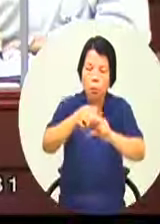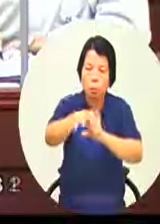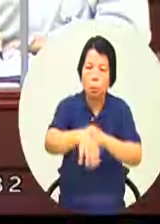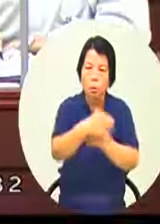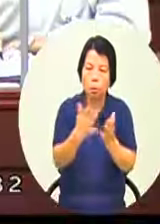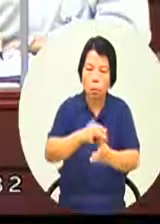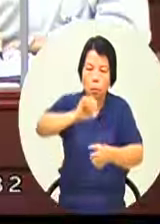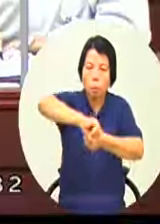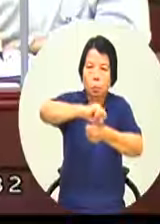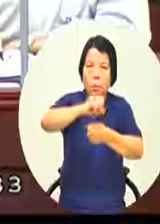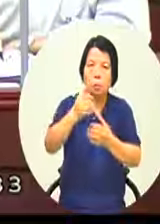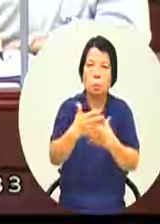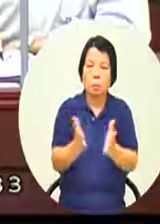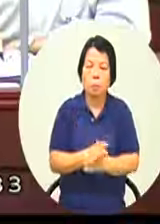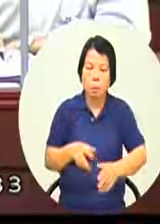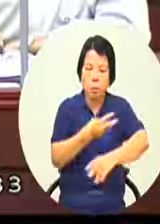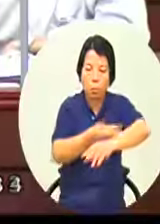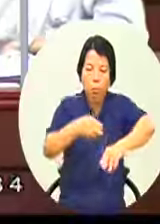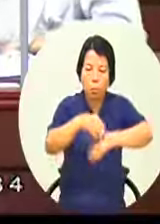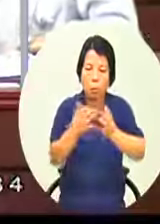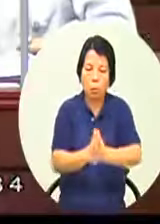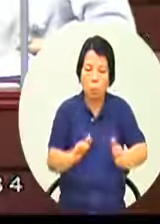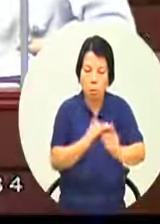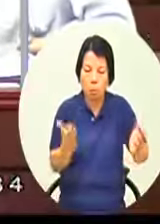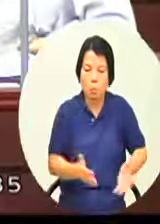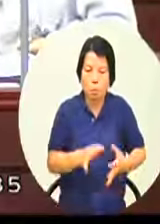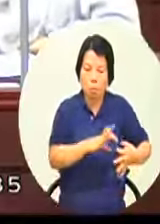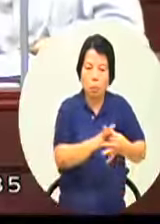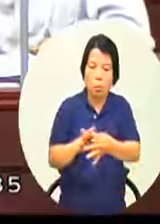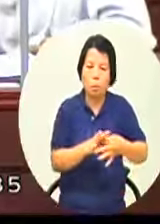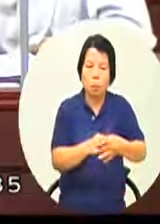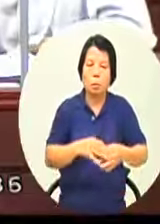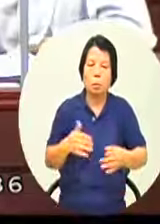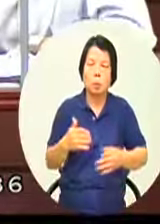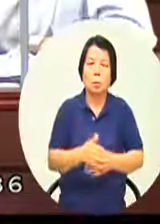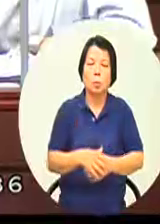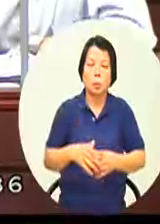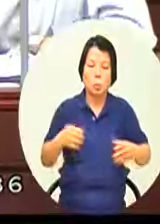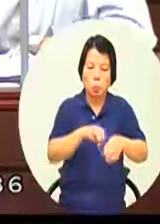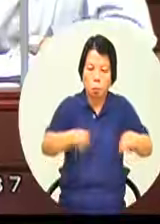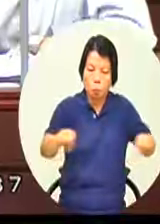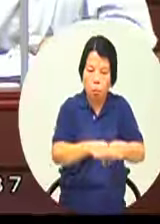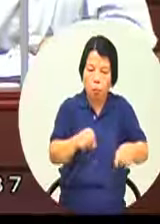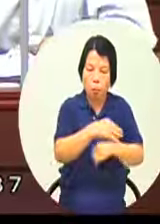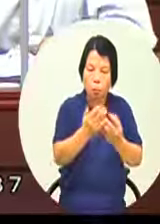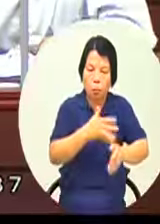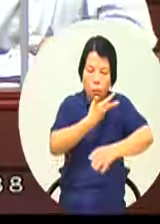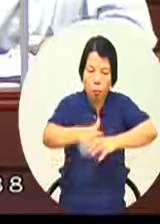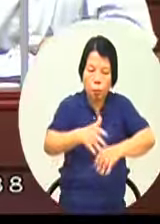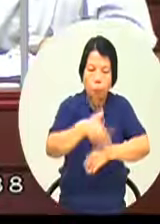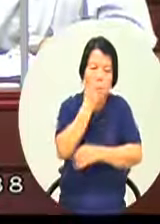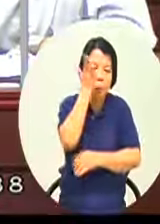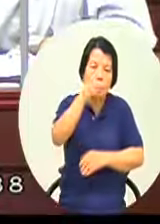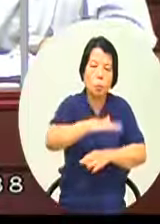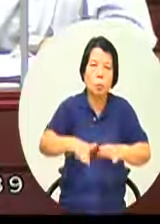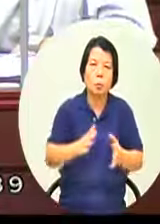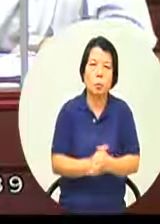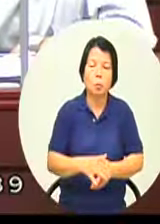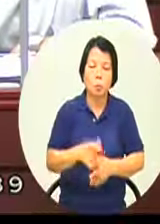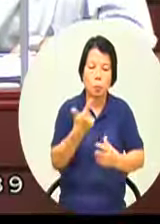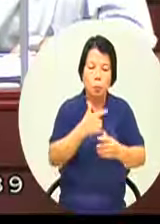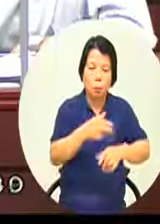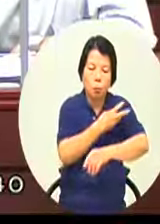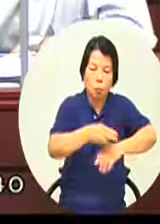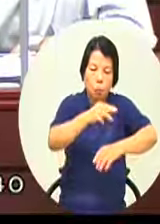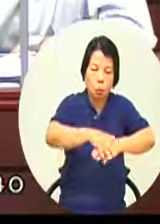加整个侧沟跟向岸之间的连通管，加速排水。那另外就是说，在上面的侧沟上面的泄水